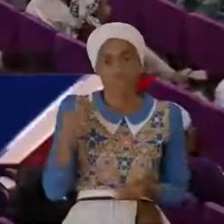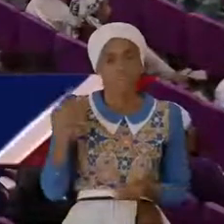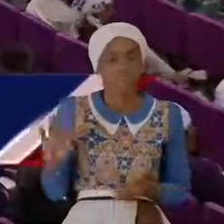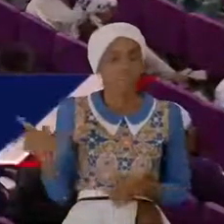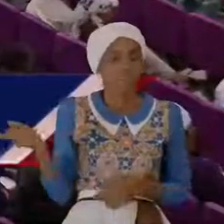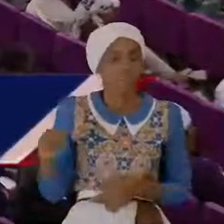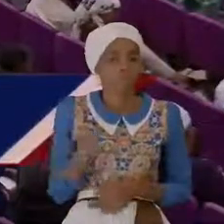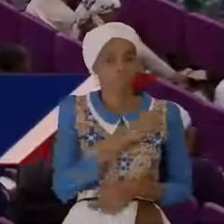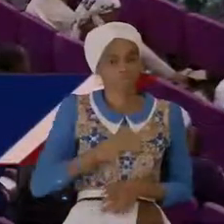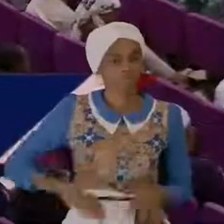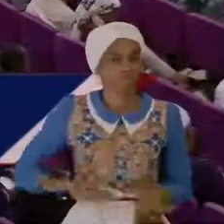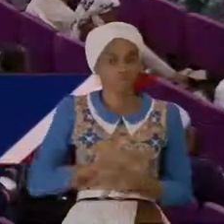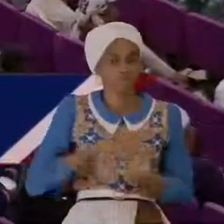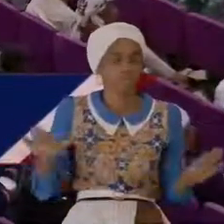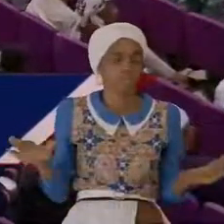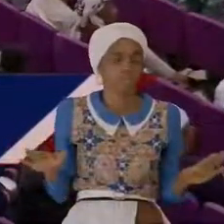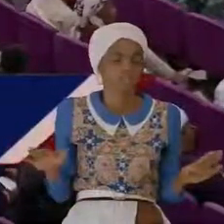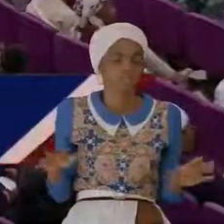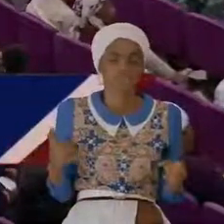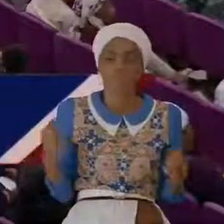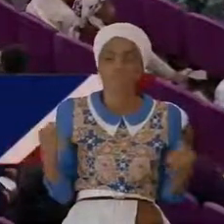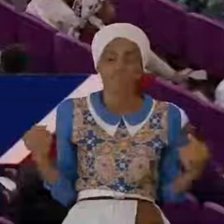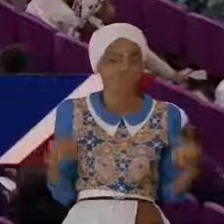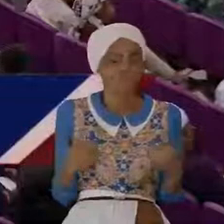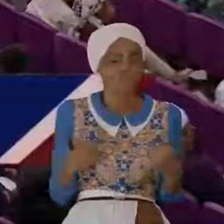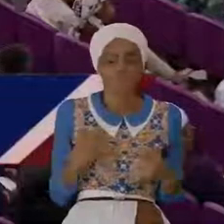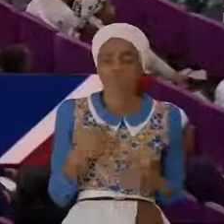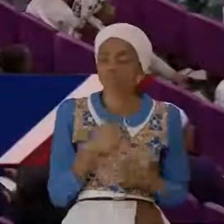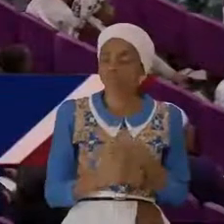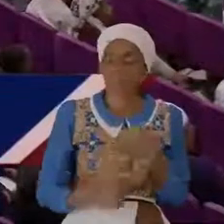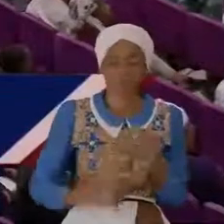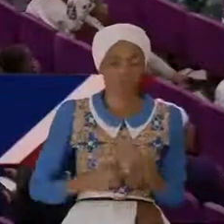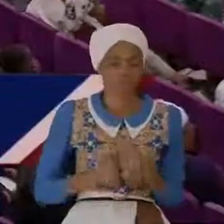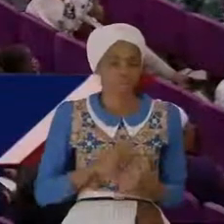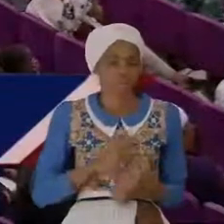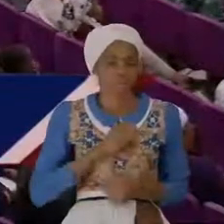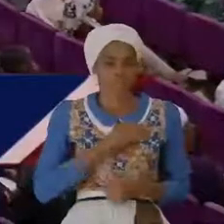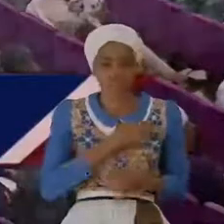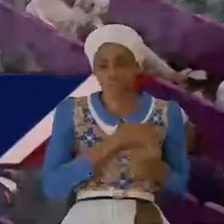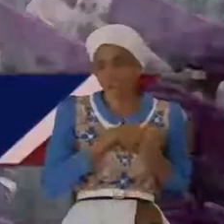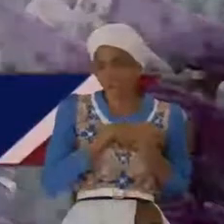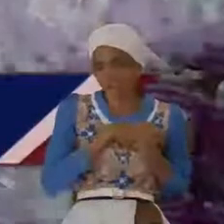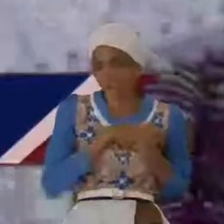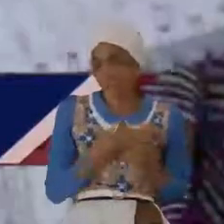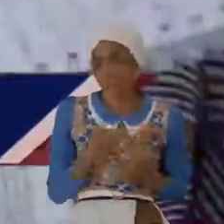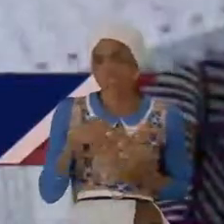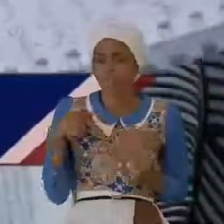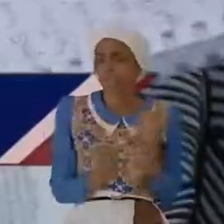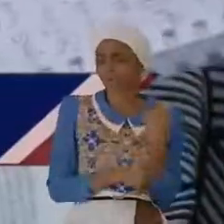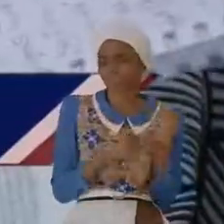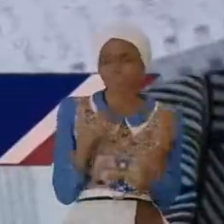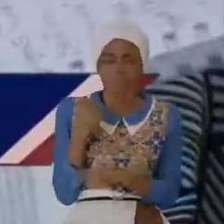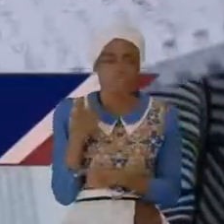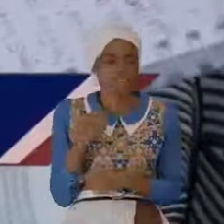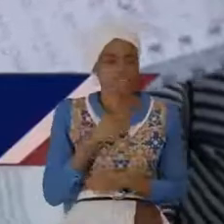des impies, des gens sans Christ. La douleur, la torture, la punition,